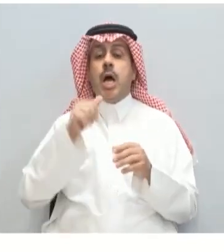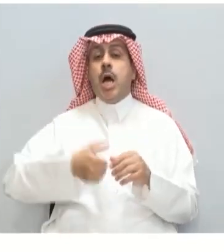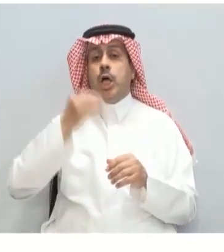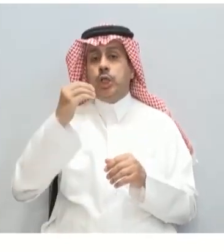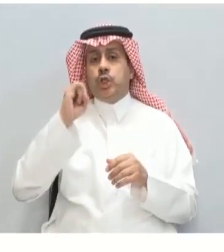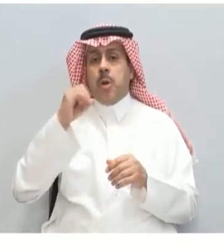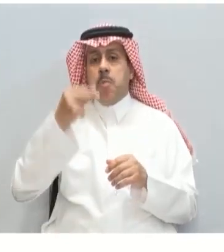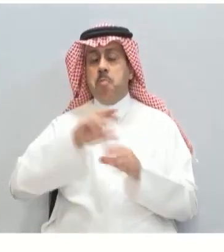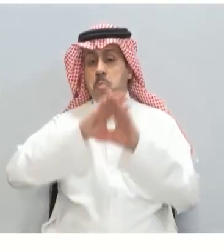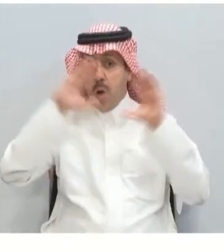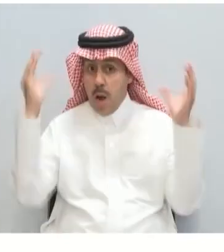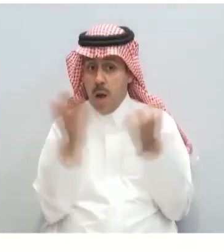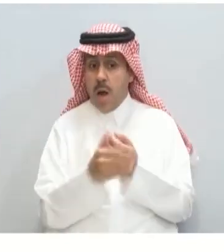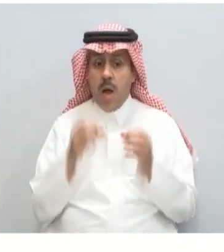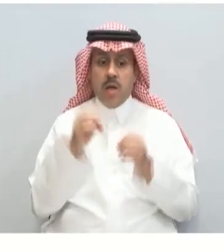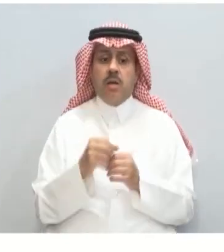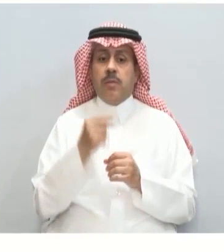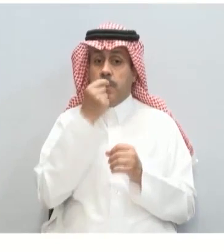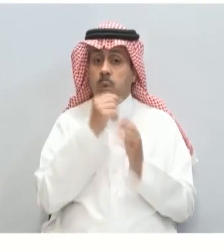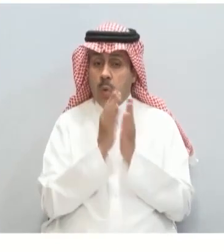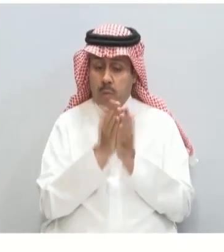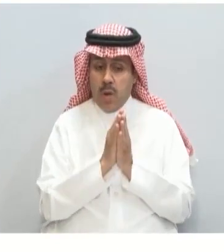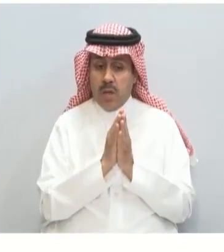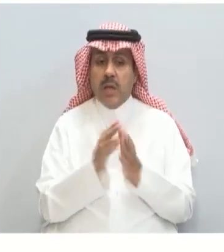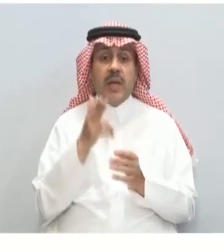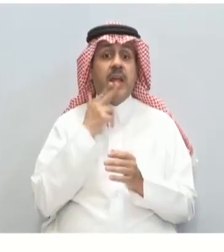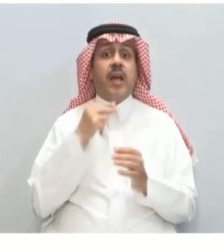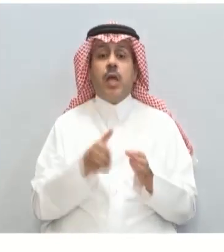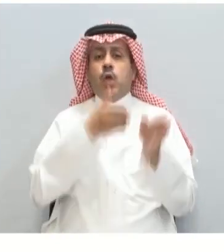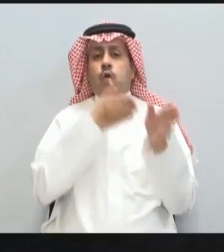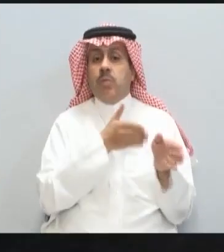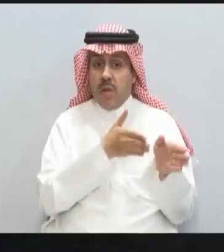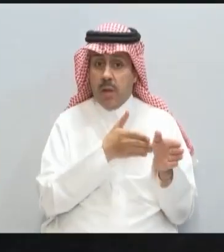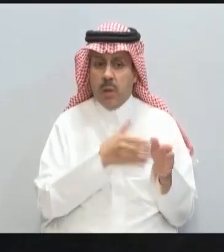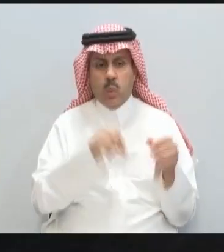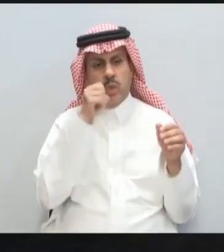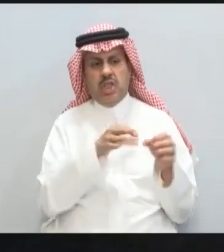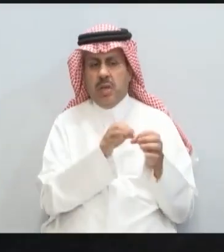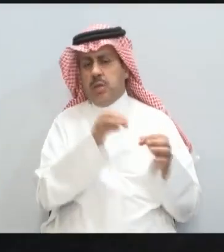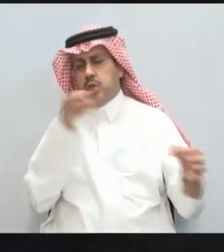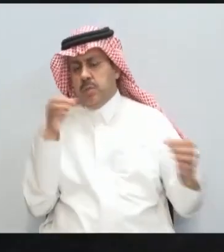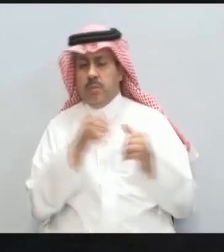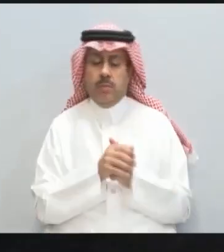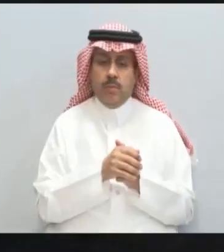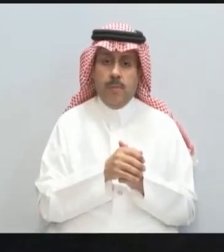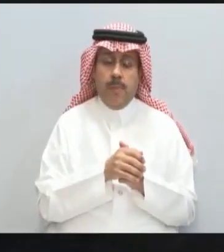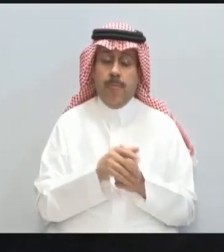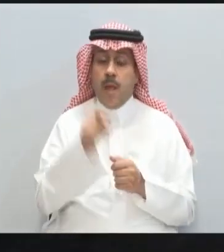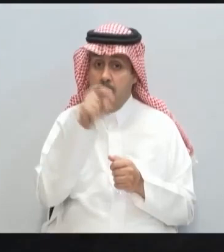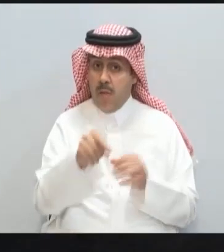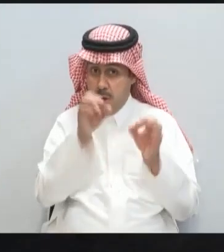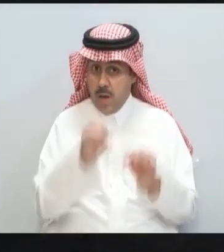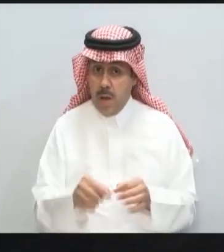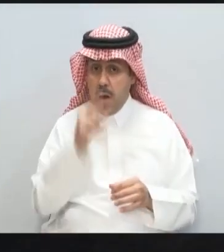لخير يمتثل وشر يجتنب بمعنى اخر ان هذه الايه امرت